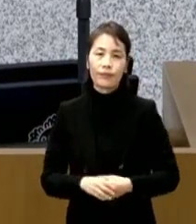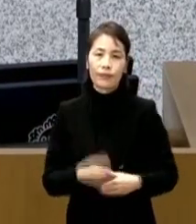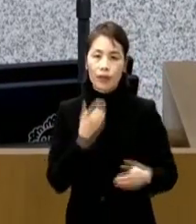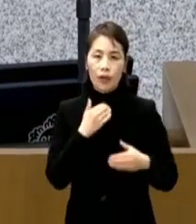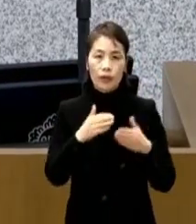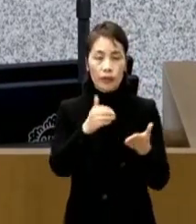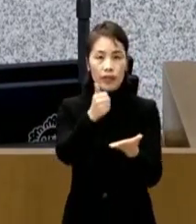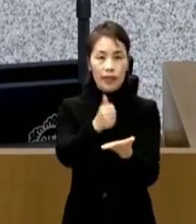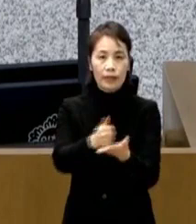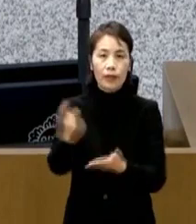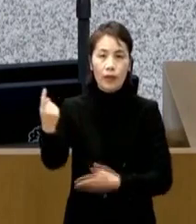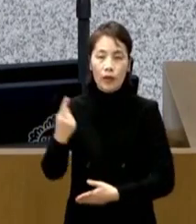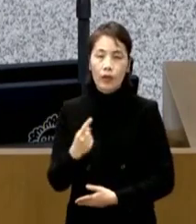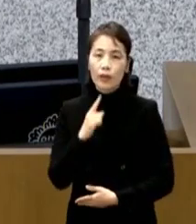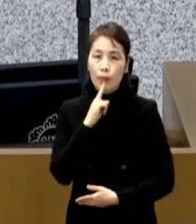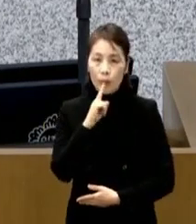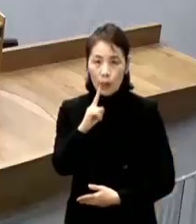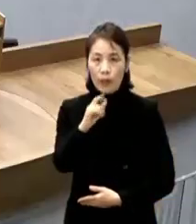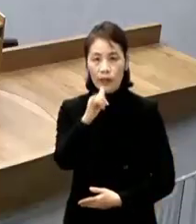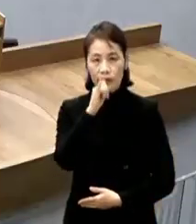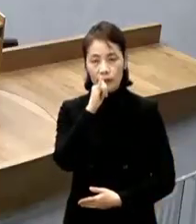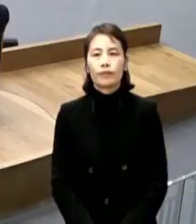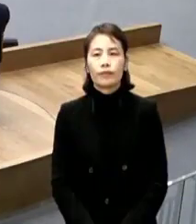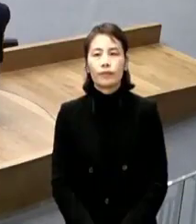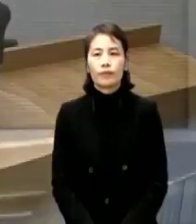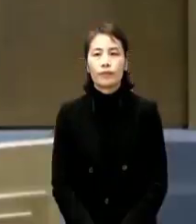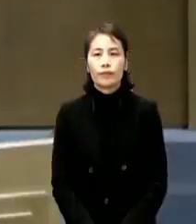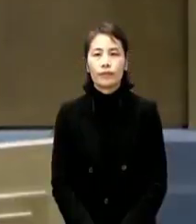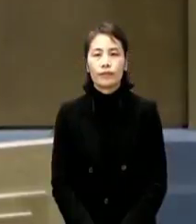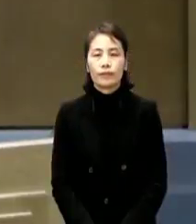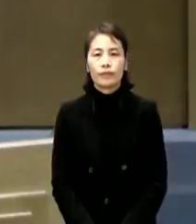김동연 도지사 나오셔서 보고해 주시기 바랍니다.